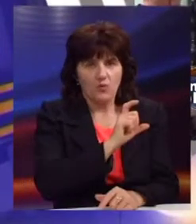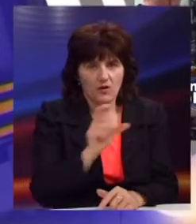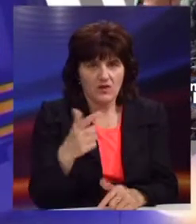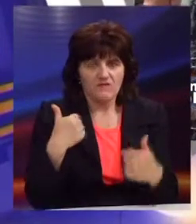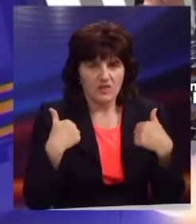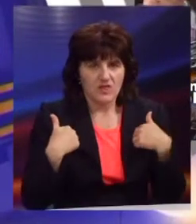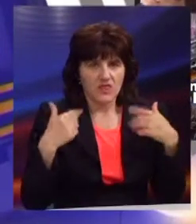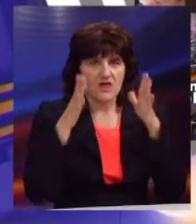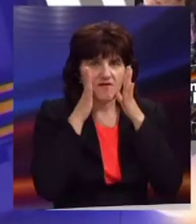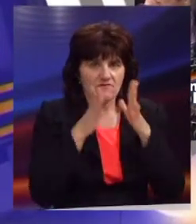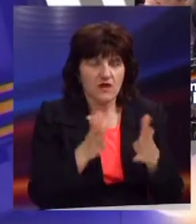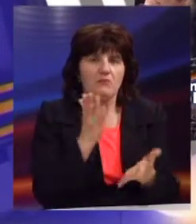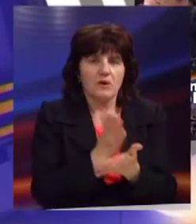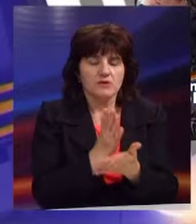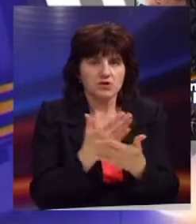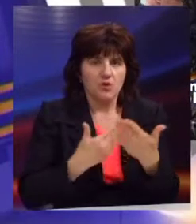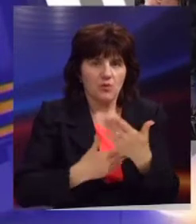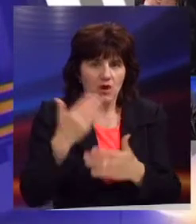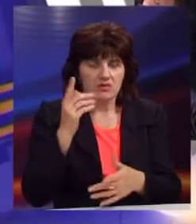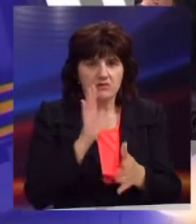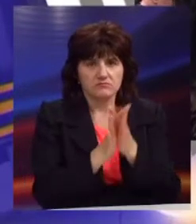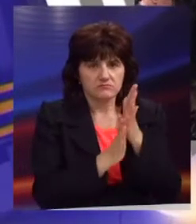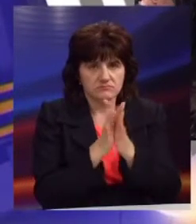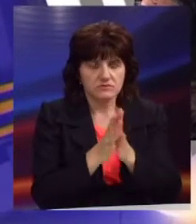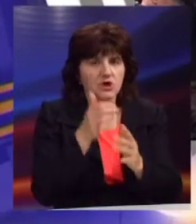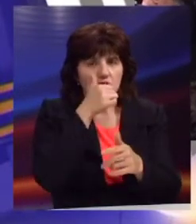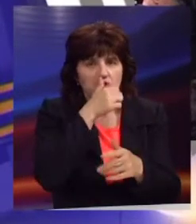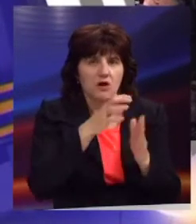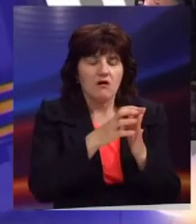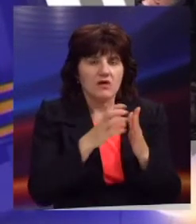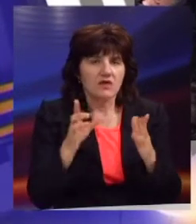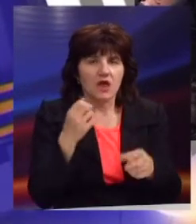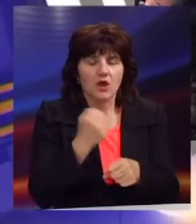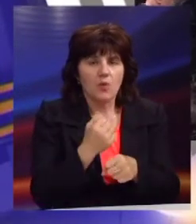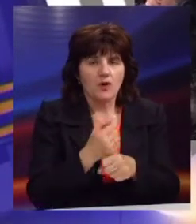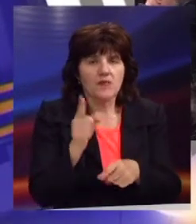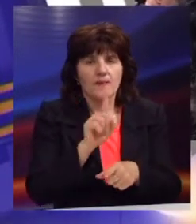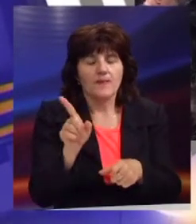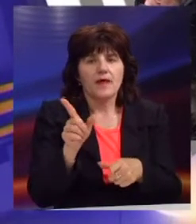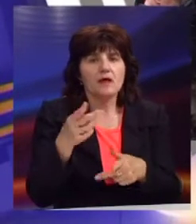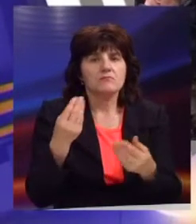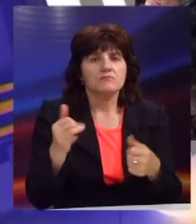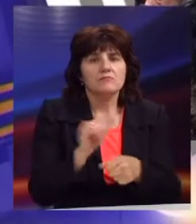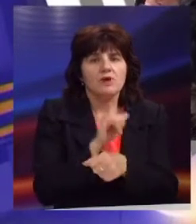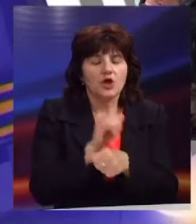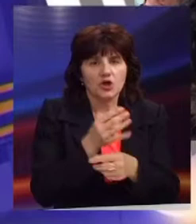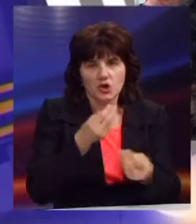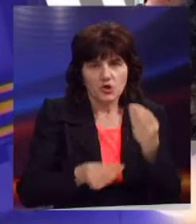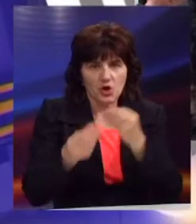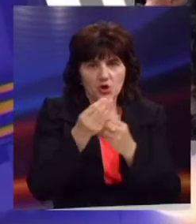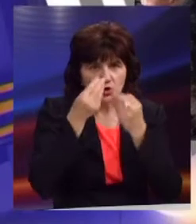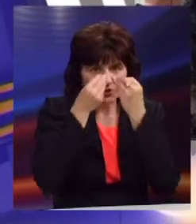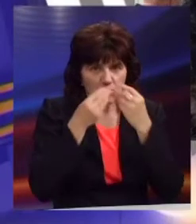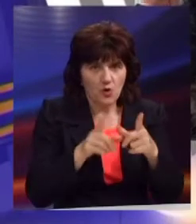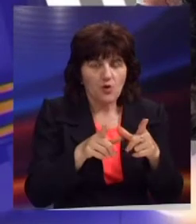gradska uprava i o tome raspravljati ko je kriv, nego da vidimo šta nam je dalje činiti, da ne napravimo još goru investiciju,